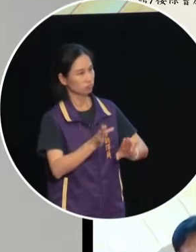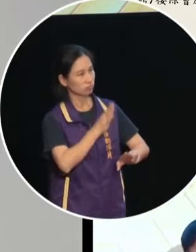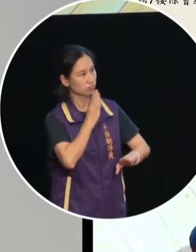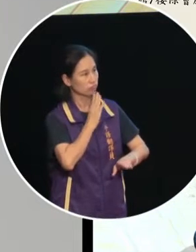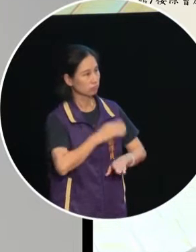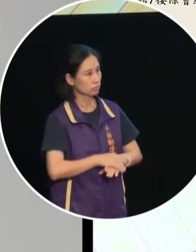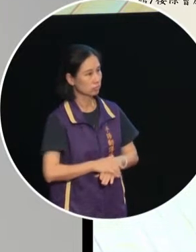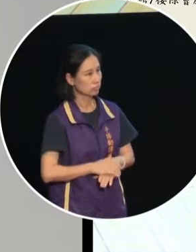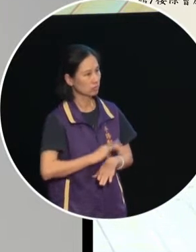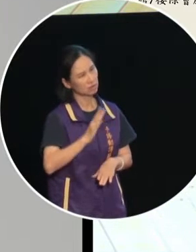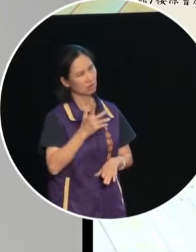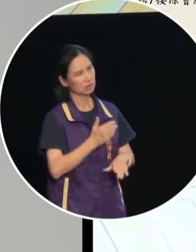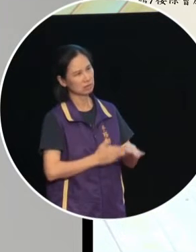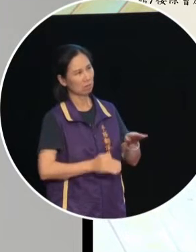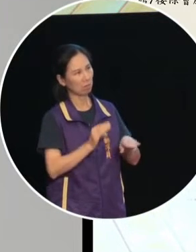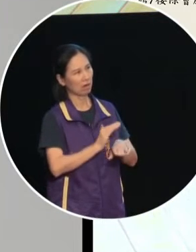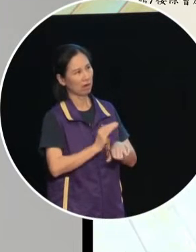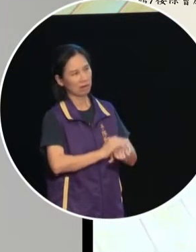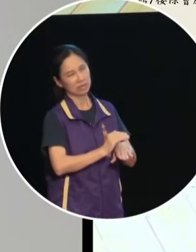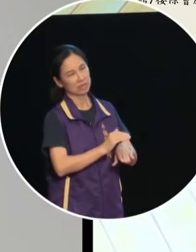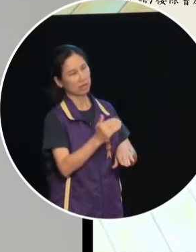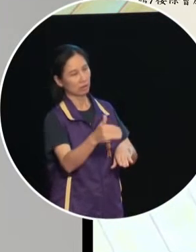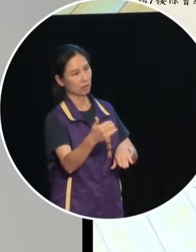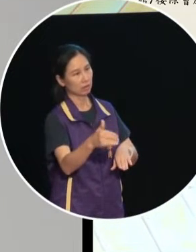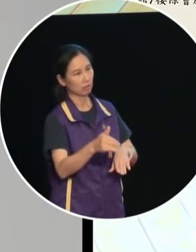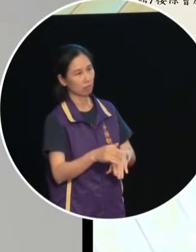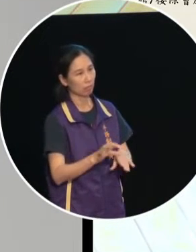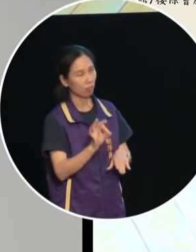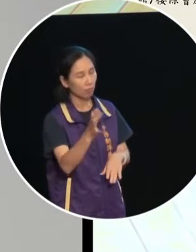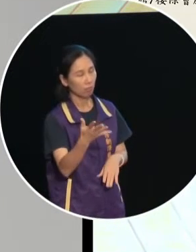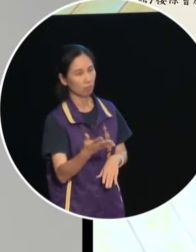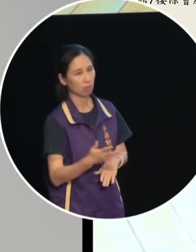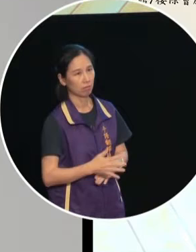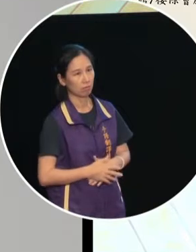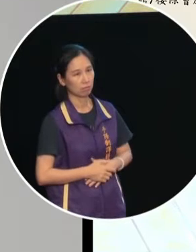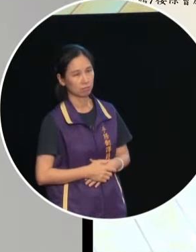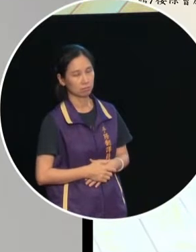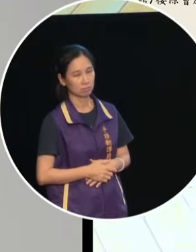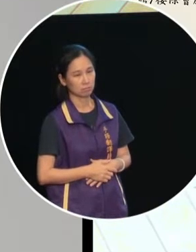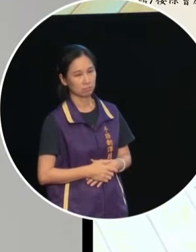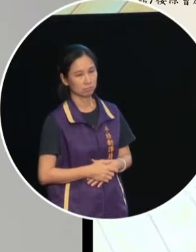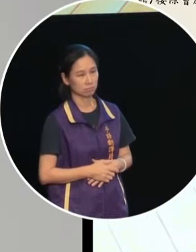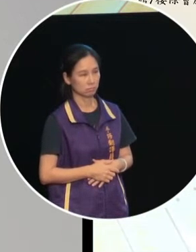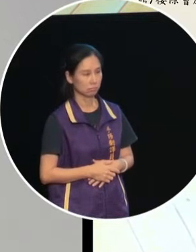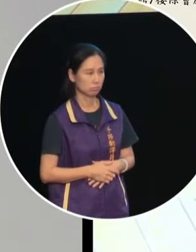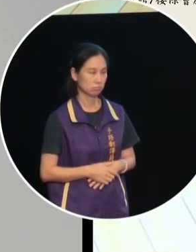没有成型。为什么？因为